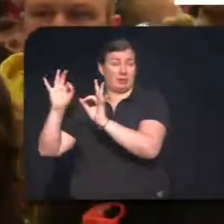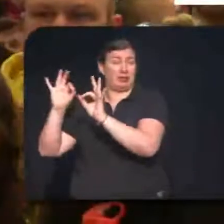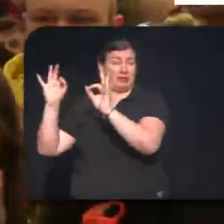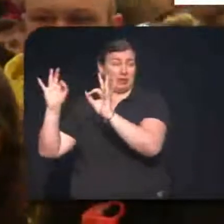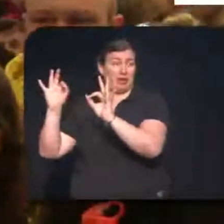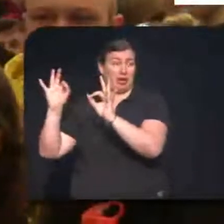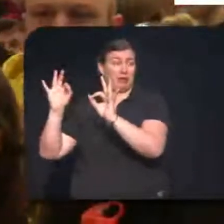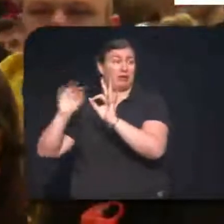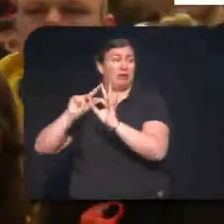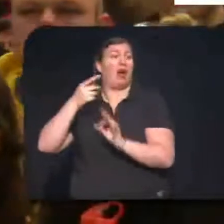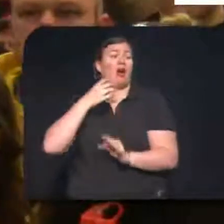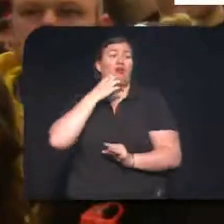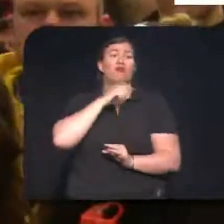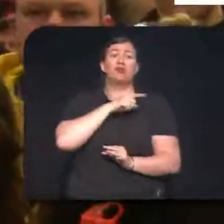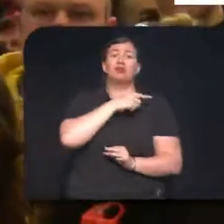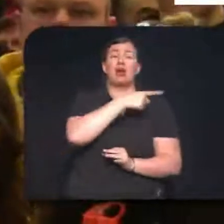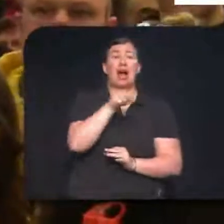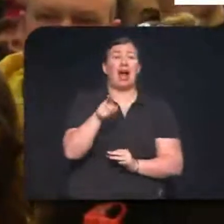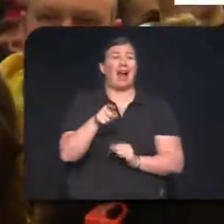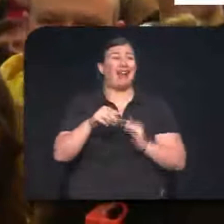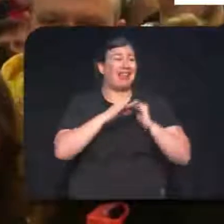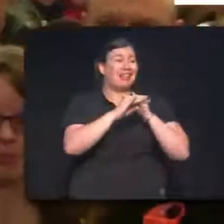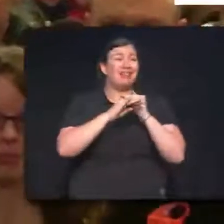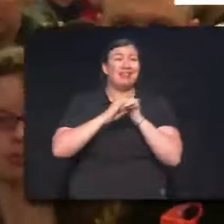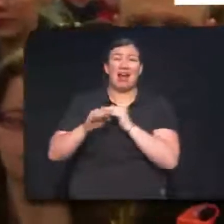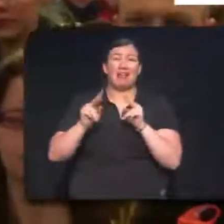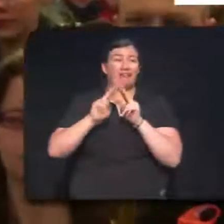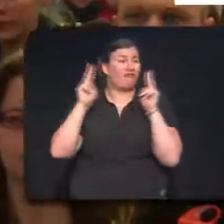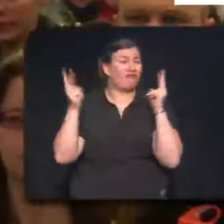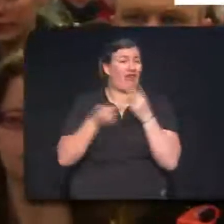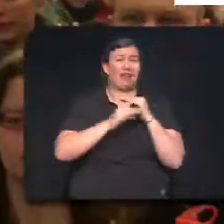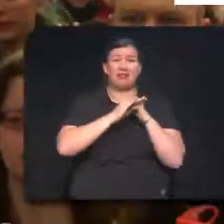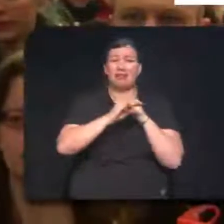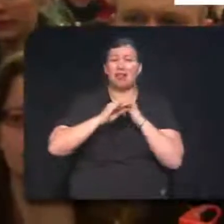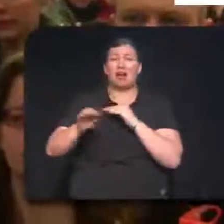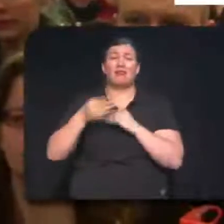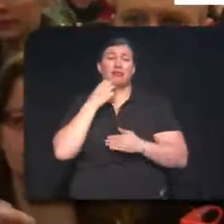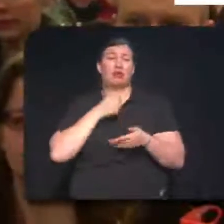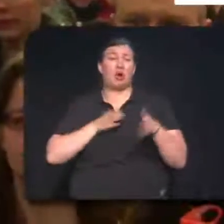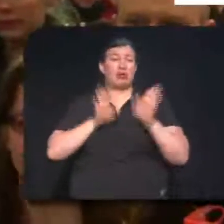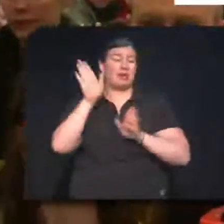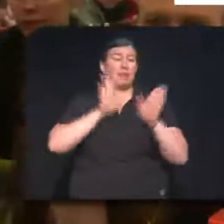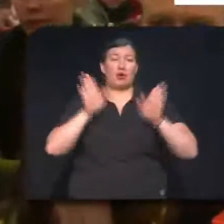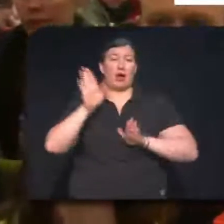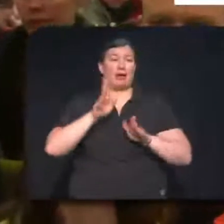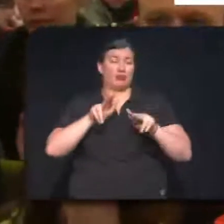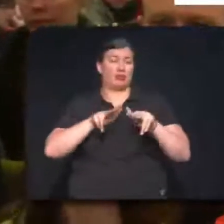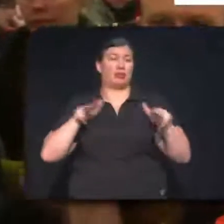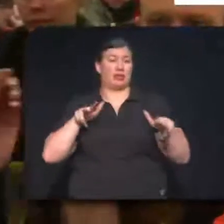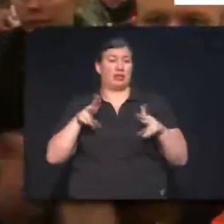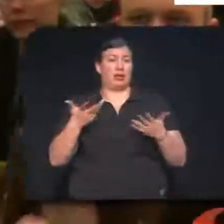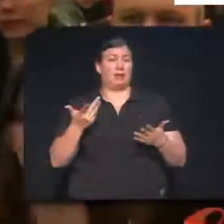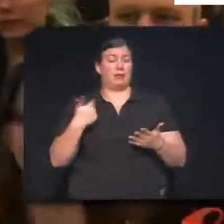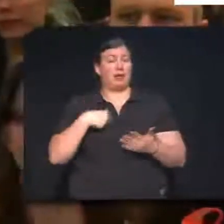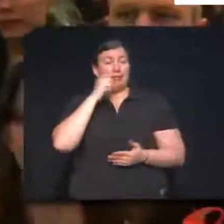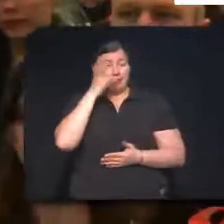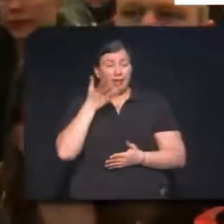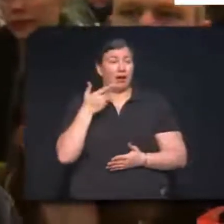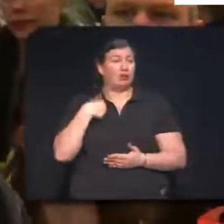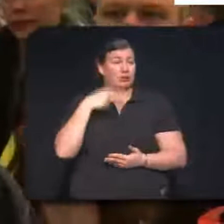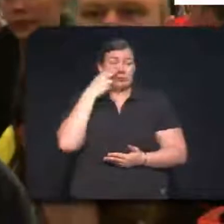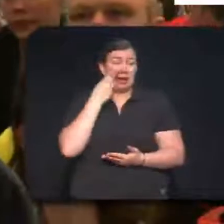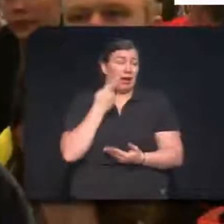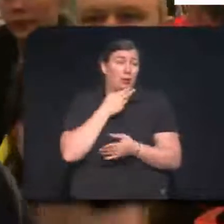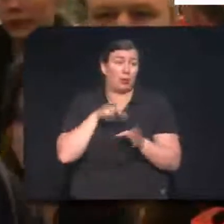dieser Erde ein demokratisches Regime sehen ganz klar sonst wären wir keine Piraten weil wir treten ein für Menschenrechte unser Problem ist nur